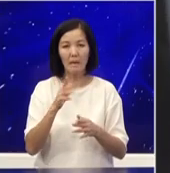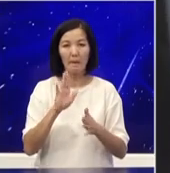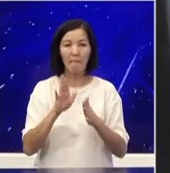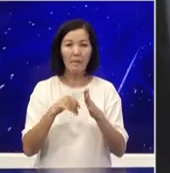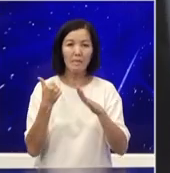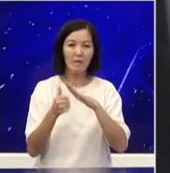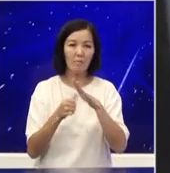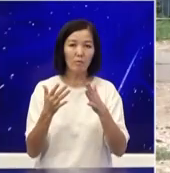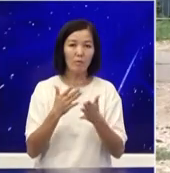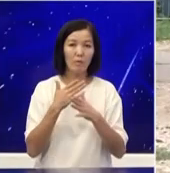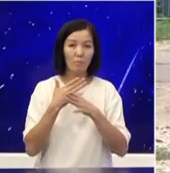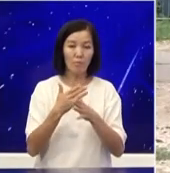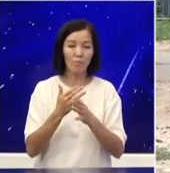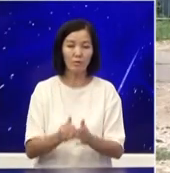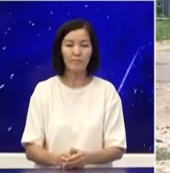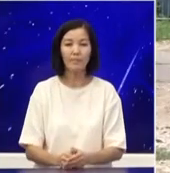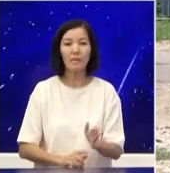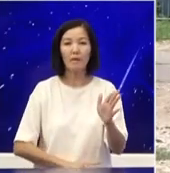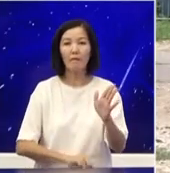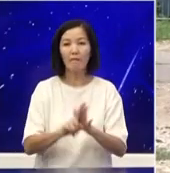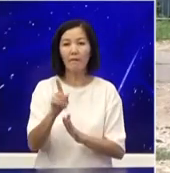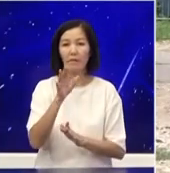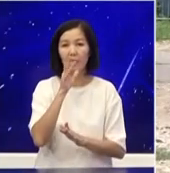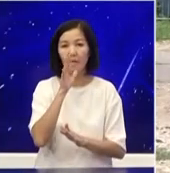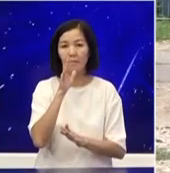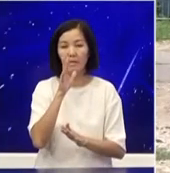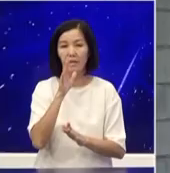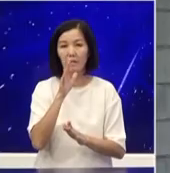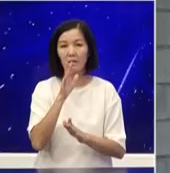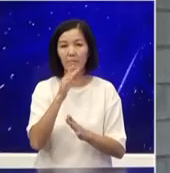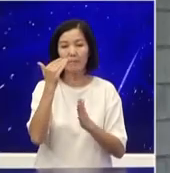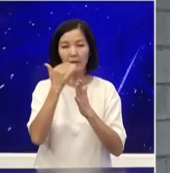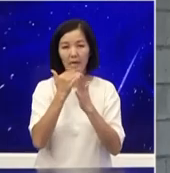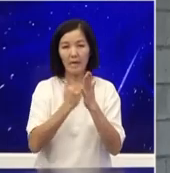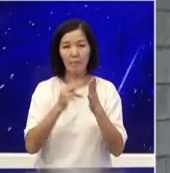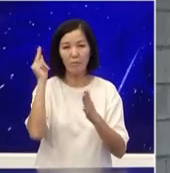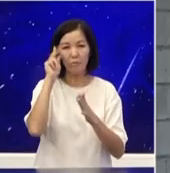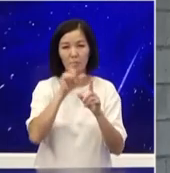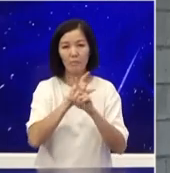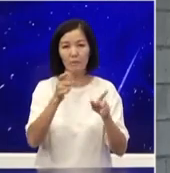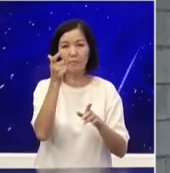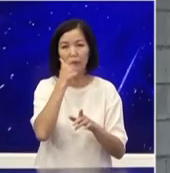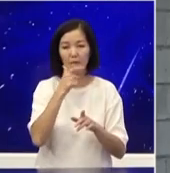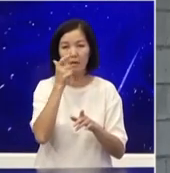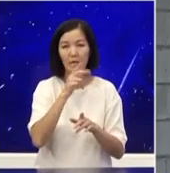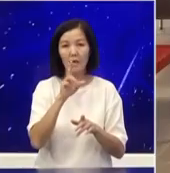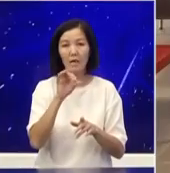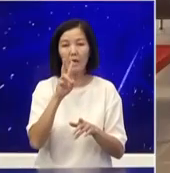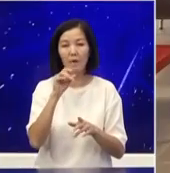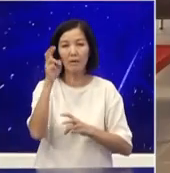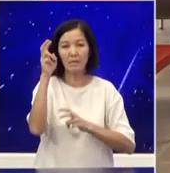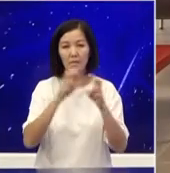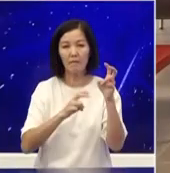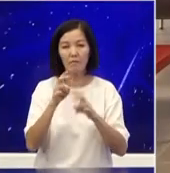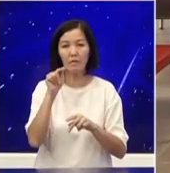это значительная помощь. В период карантина обучение участники программы проходят на базе учебного центра Жаркентского крахмалопаточного завода.